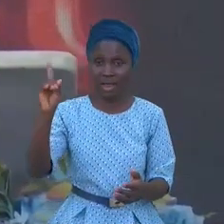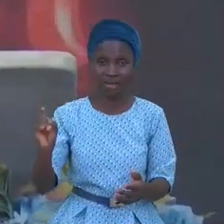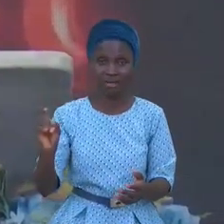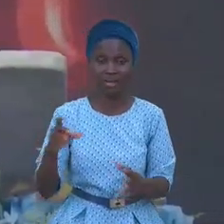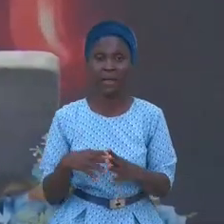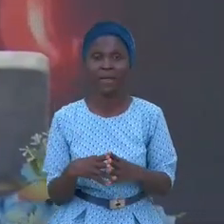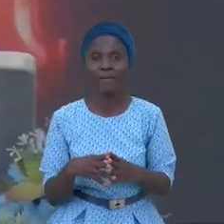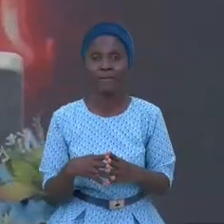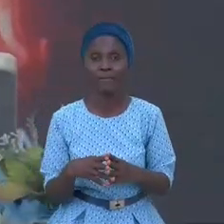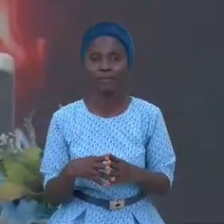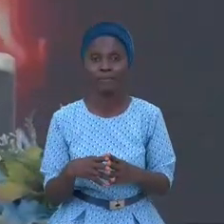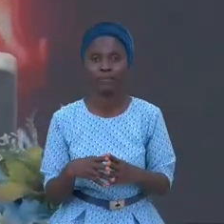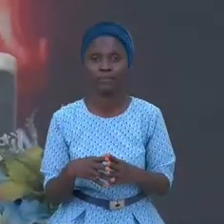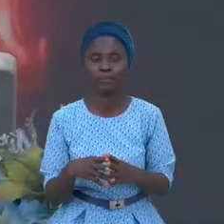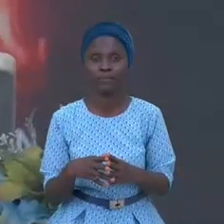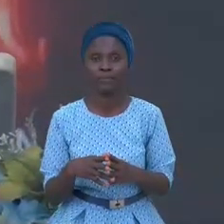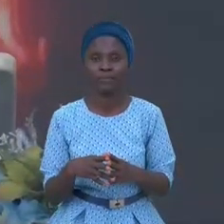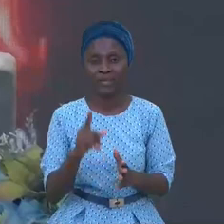X, excellent,